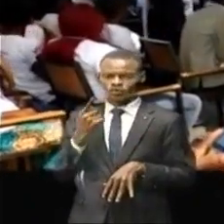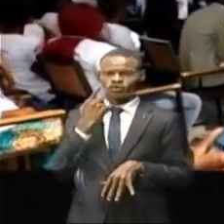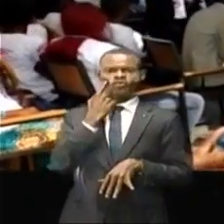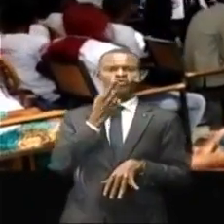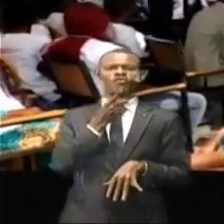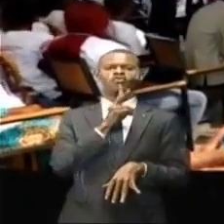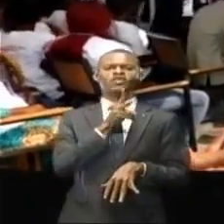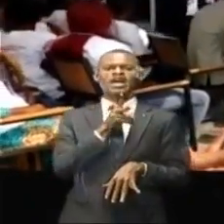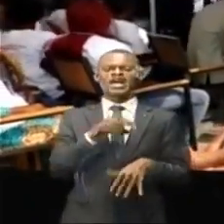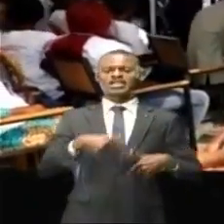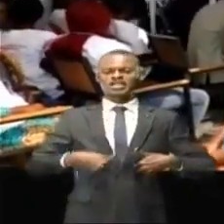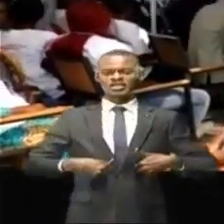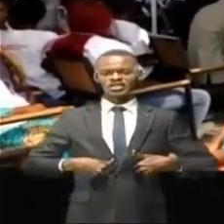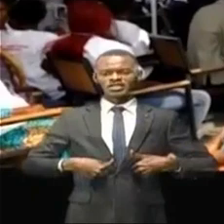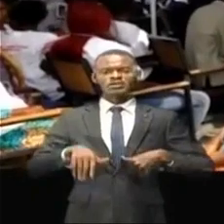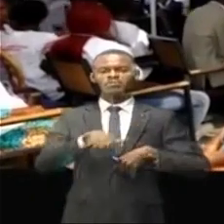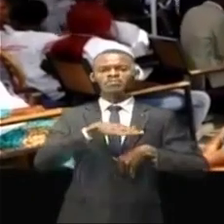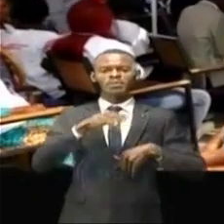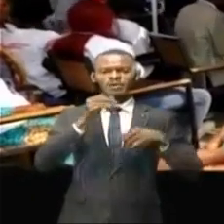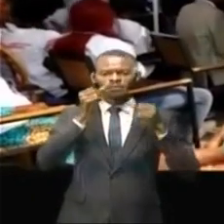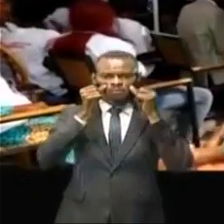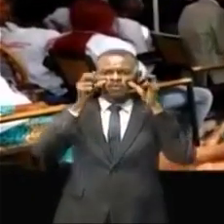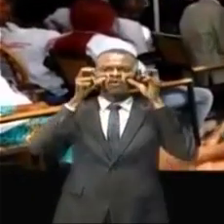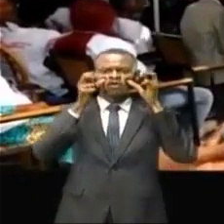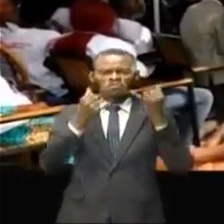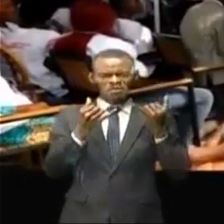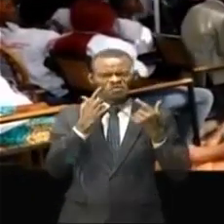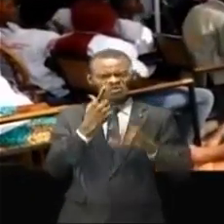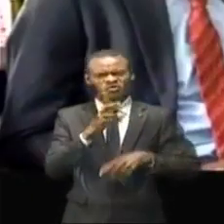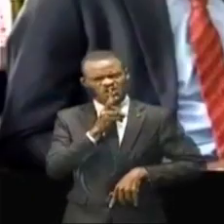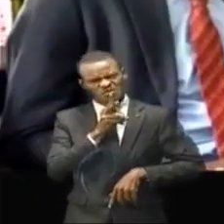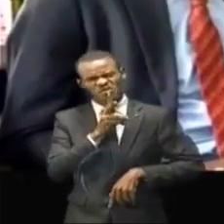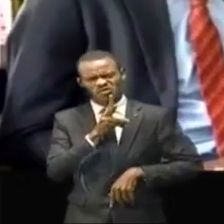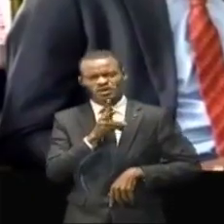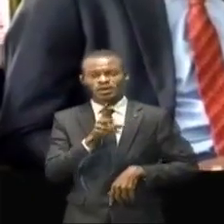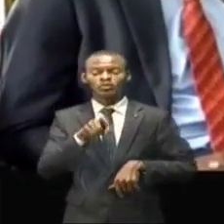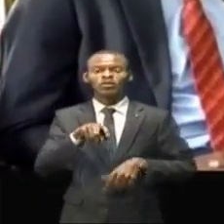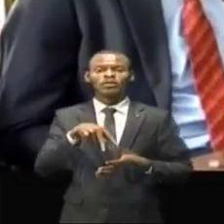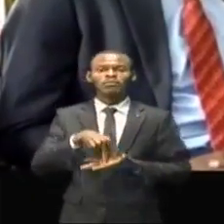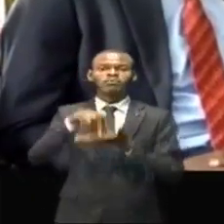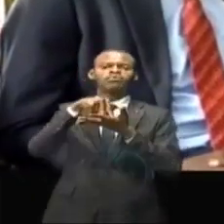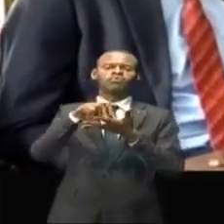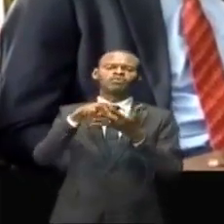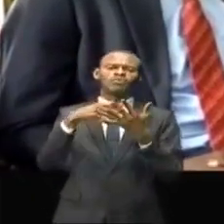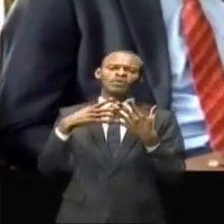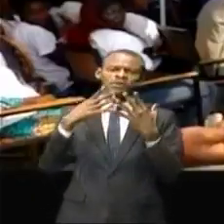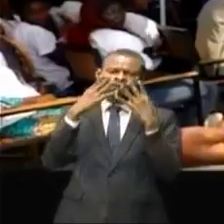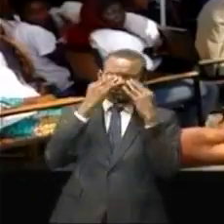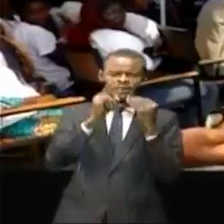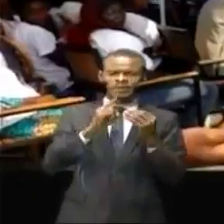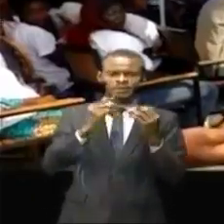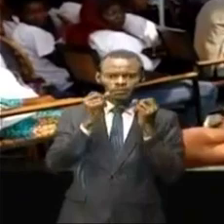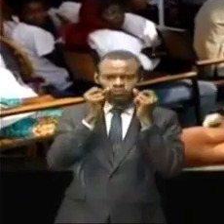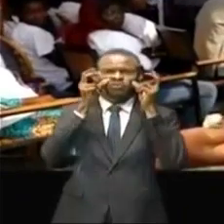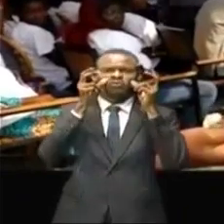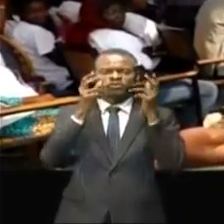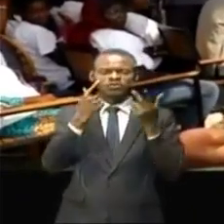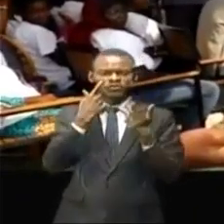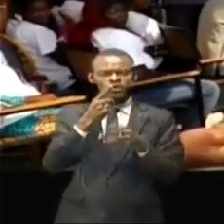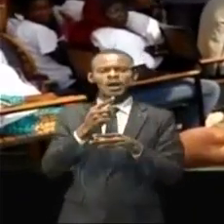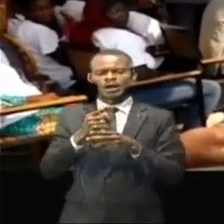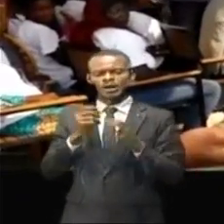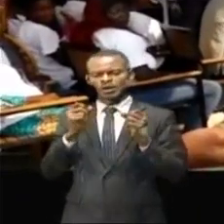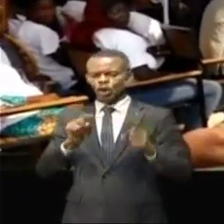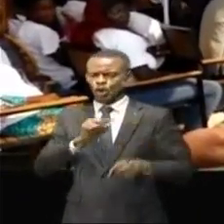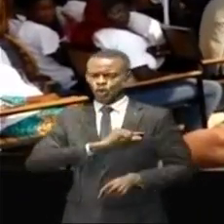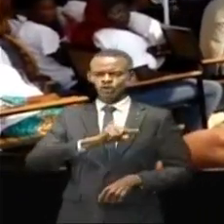éveillés, donc ils doivent s'élever et prendre conscience. Nous avons eu un chef de l'État qui est debout